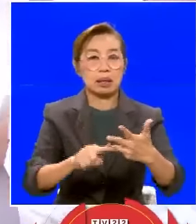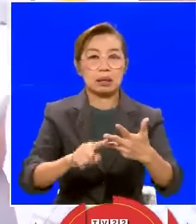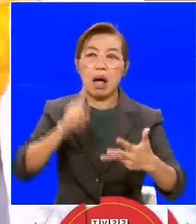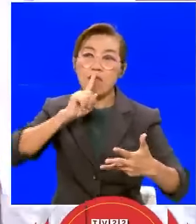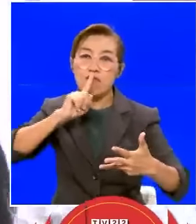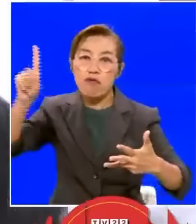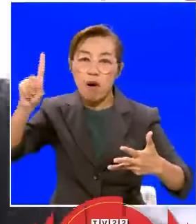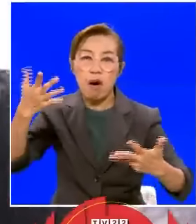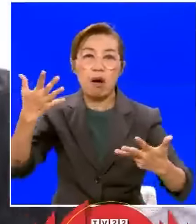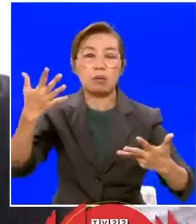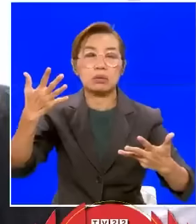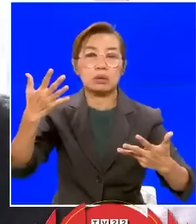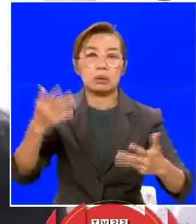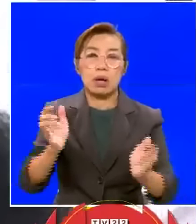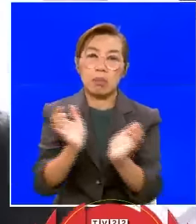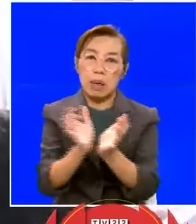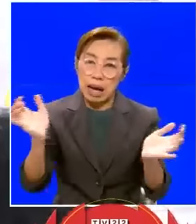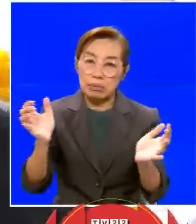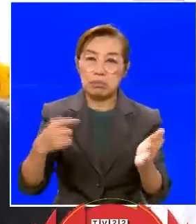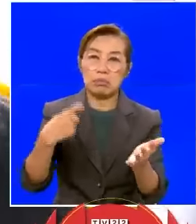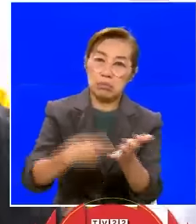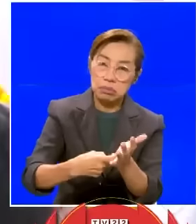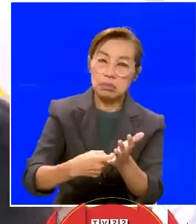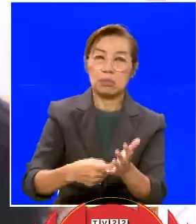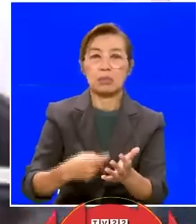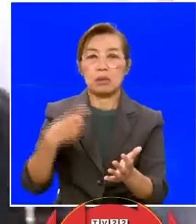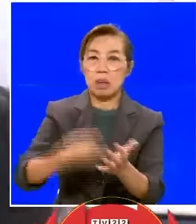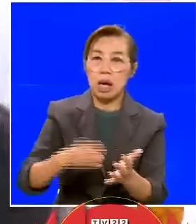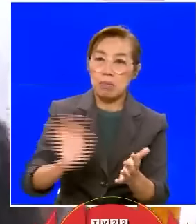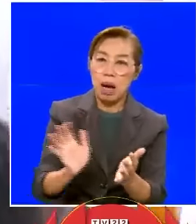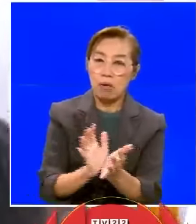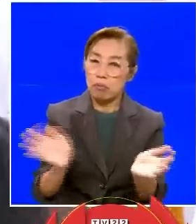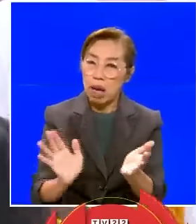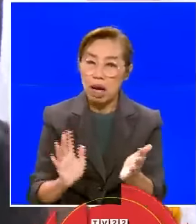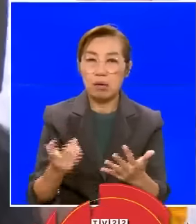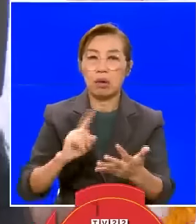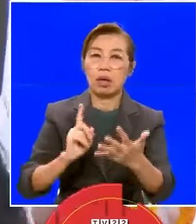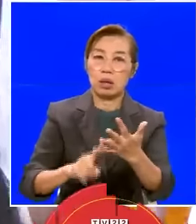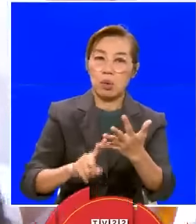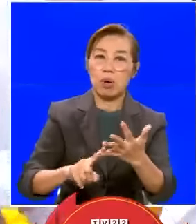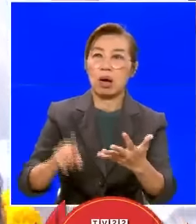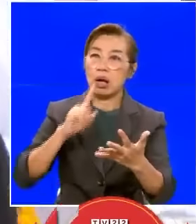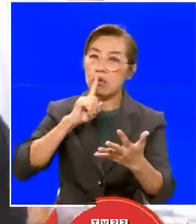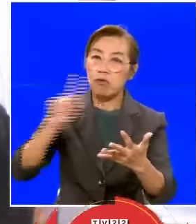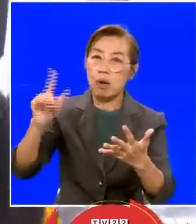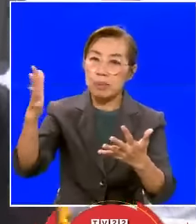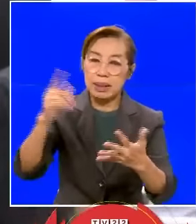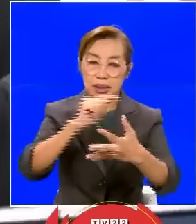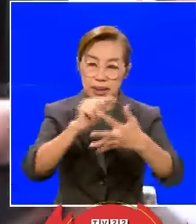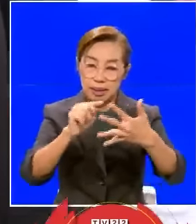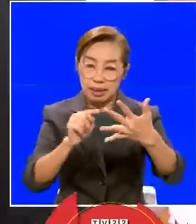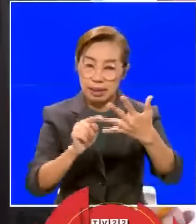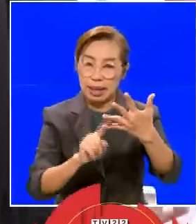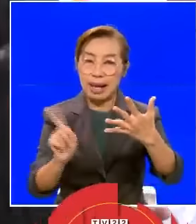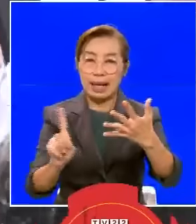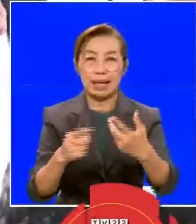วหรือจะสั่งไม่ฟ้องก็จบเลยหรือว่าต้องส่งไปทางกระบวนการยุติธรรมใหม่ไปเริ่มที่ทางพนักงานสอบสวนใหม ่ ทีนี้ตอนแรกก็เอ๊คง